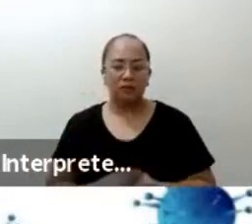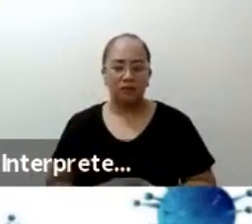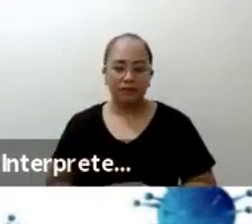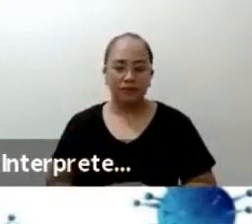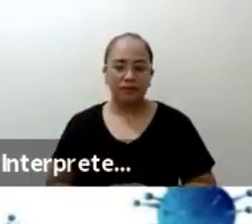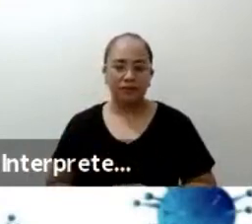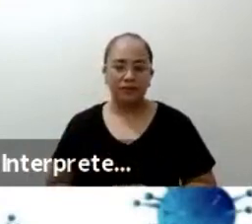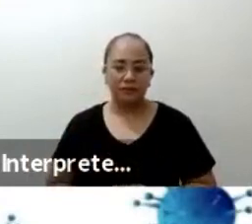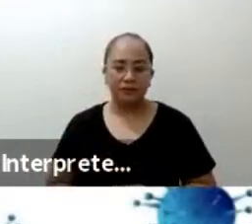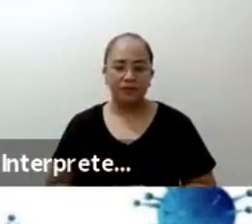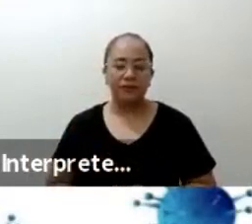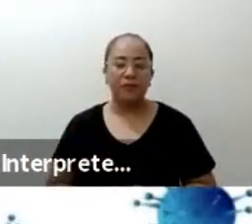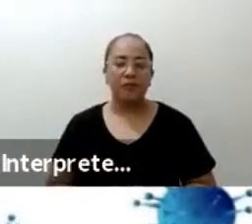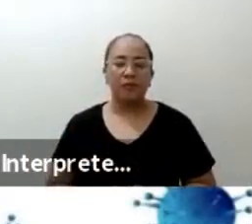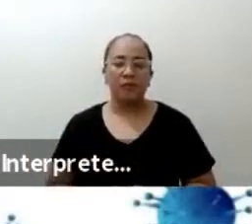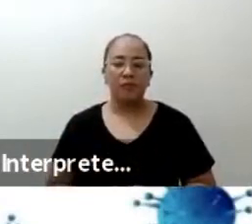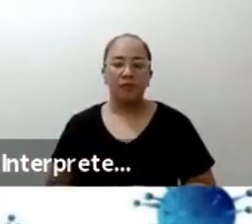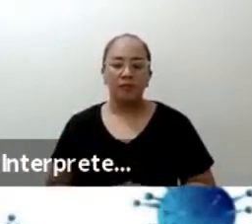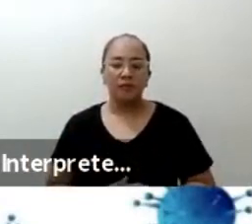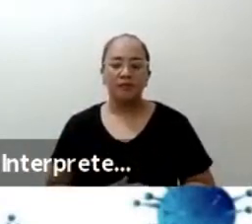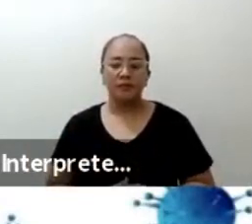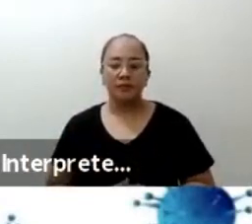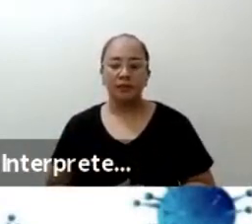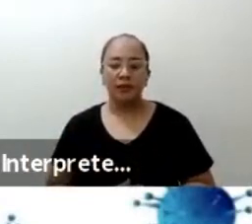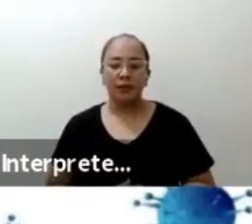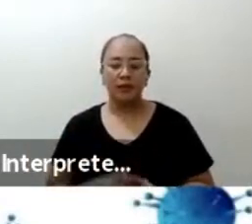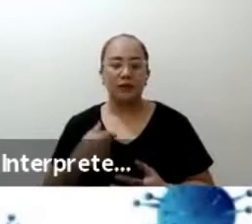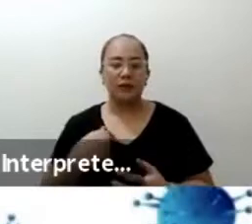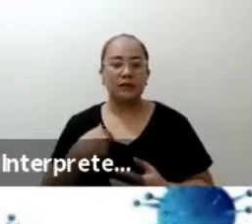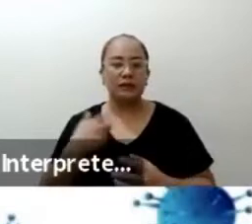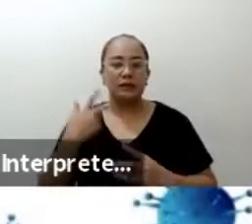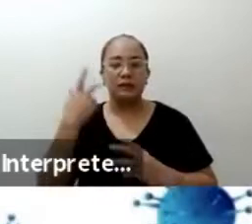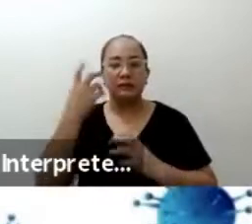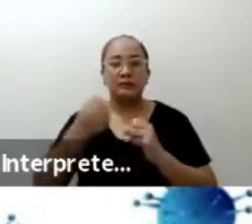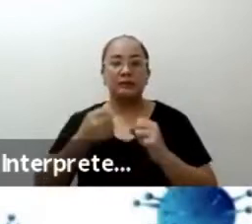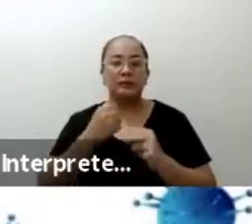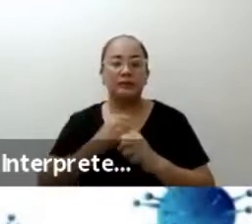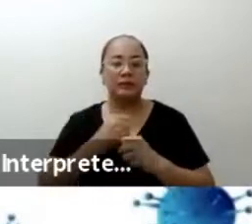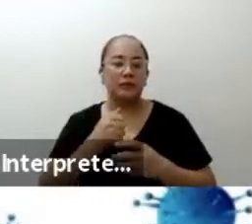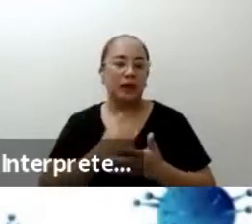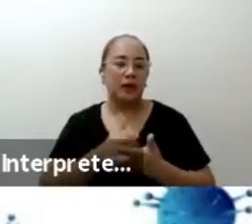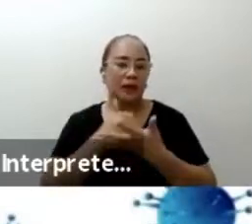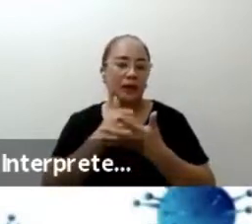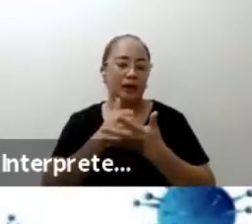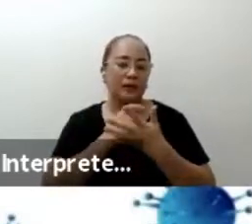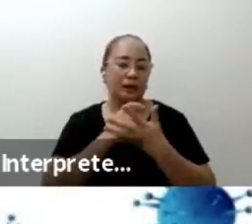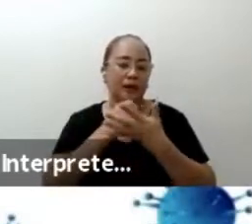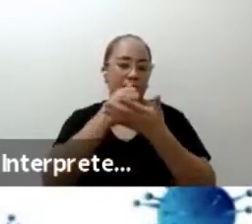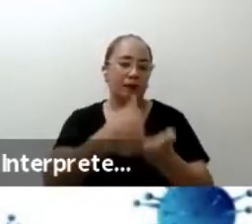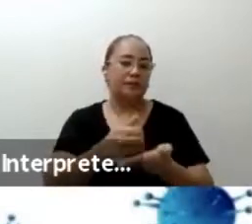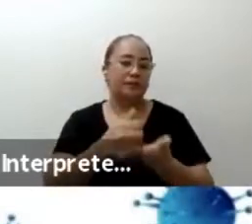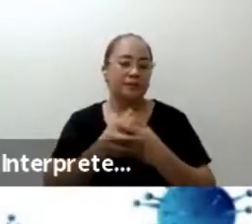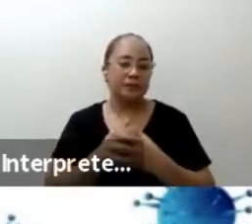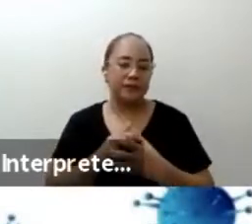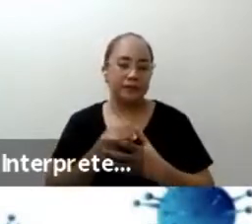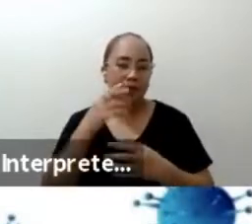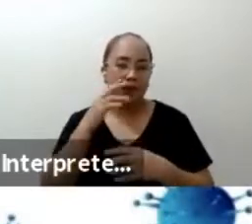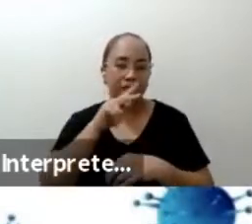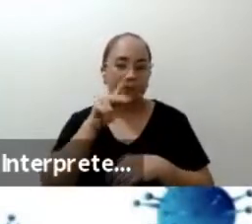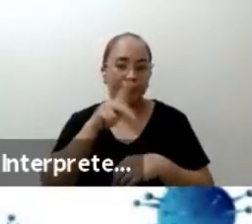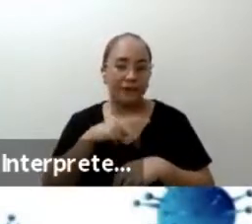please. Ito ang fiscal response ng Pilipinas. Yan yung